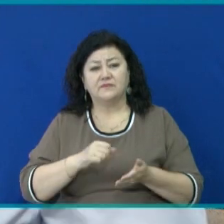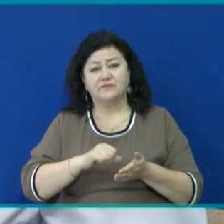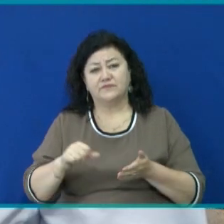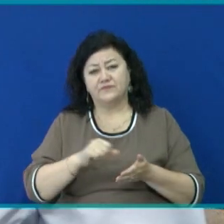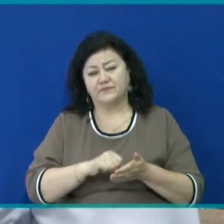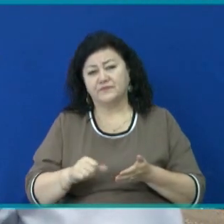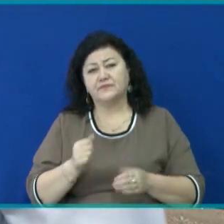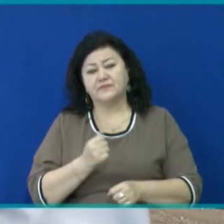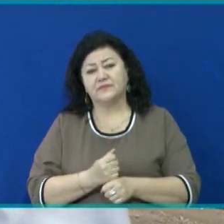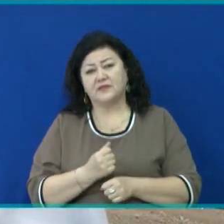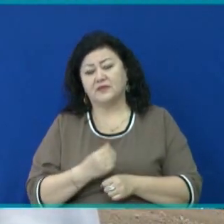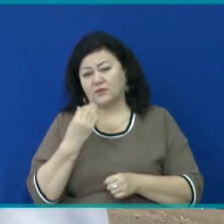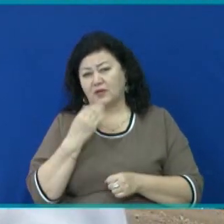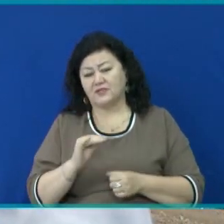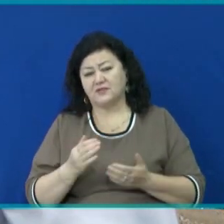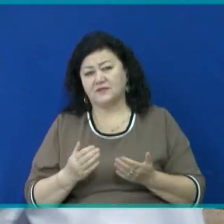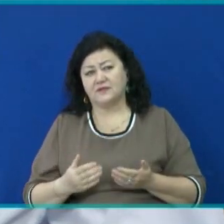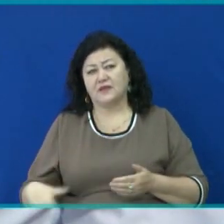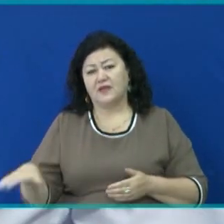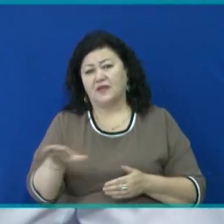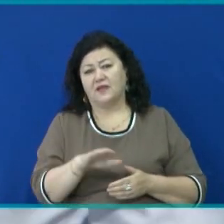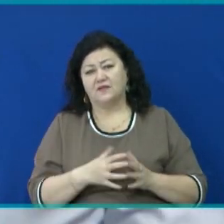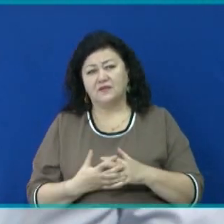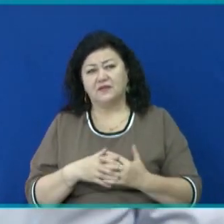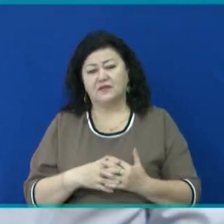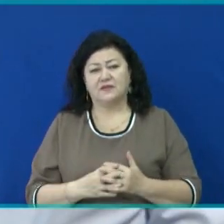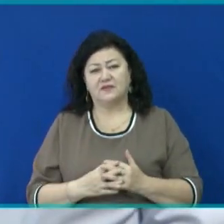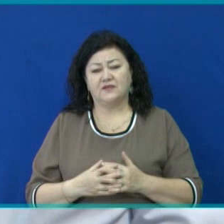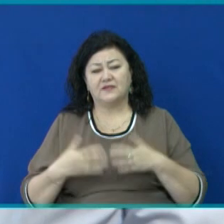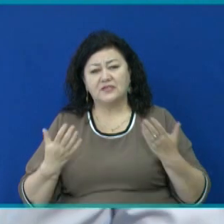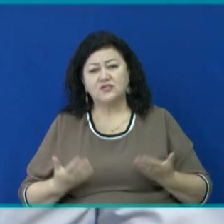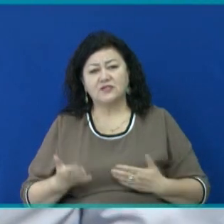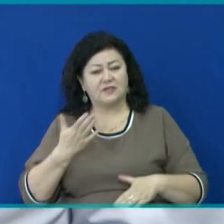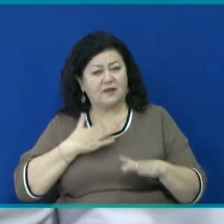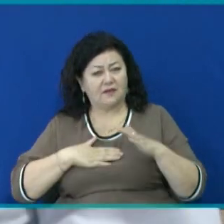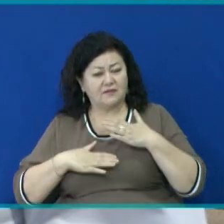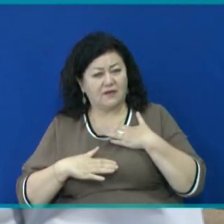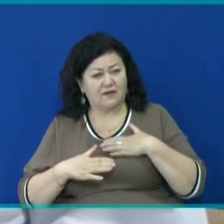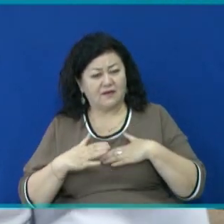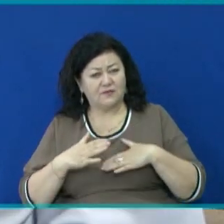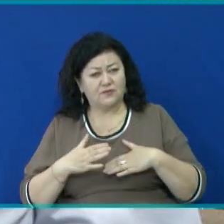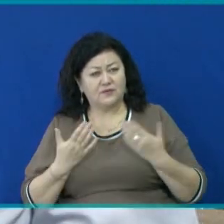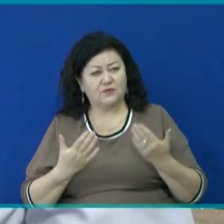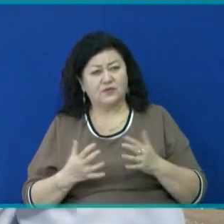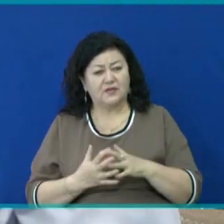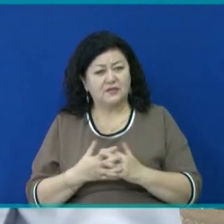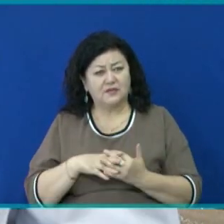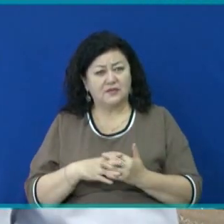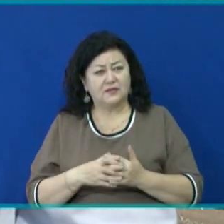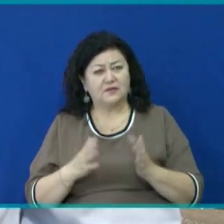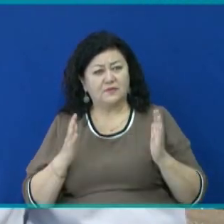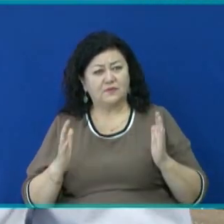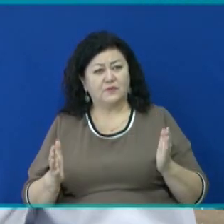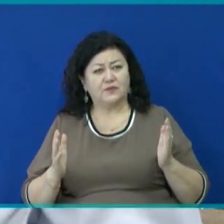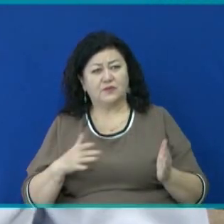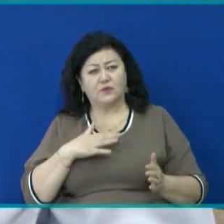асфальттарын. Енді мынау біздің мұқым ауылдар бәрі риза болып отыр осы жолға. Өзіміз біздің мына ауылда көп